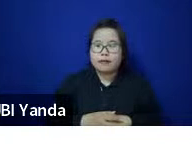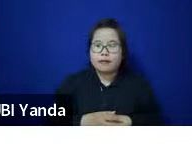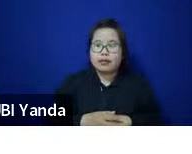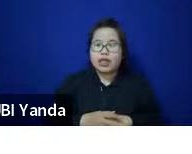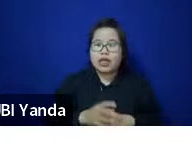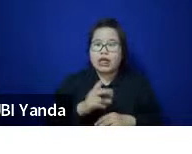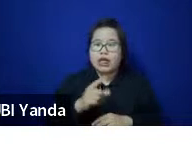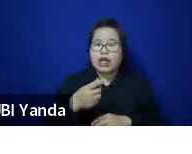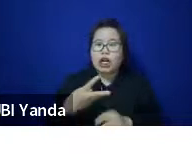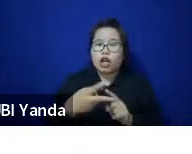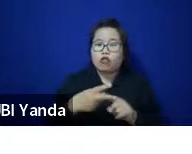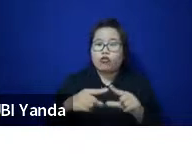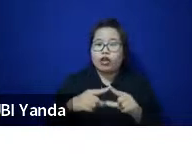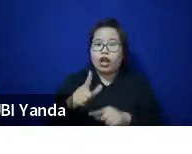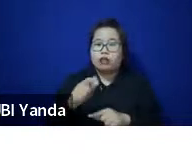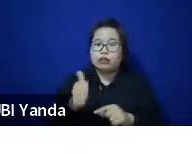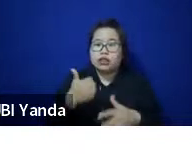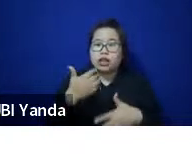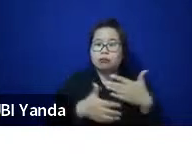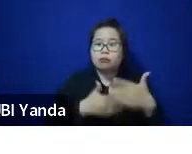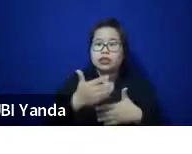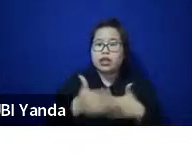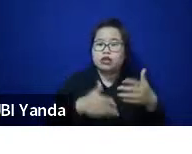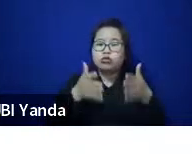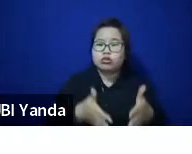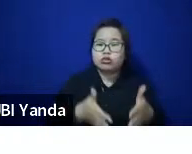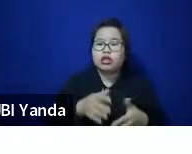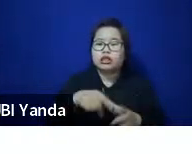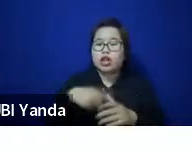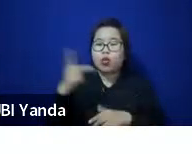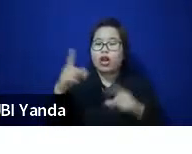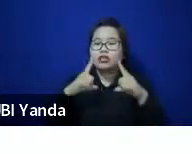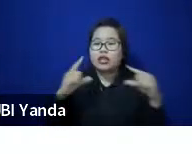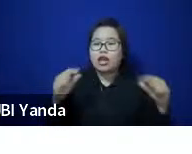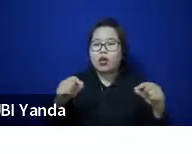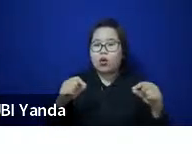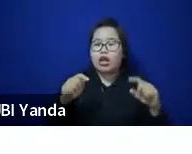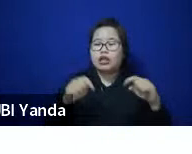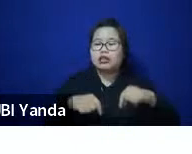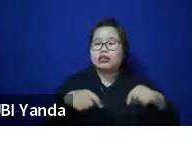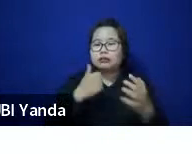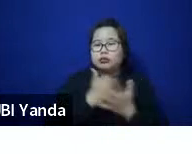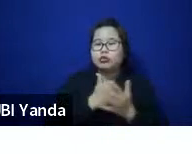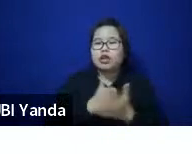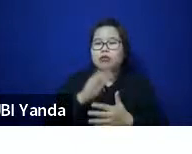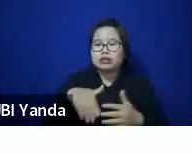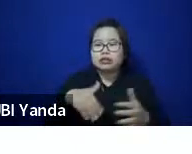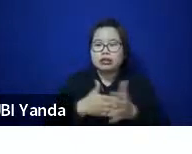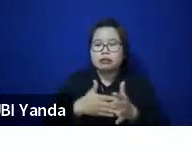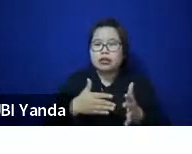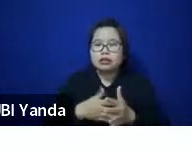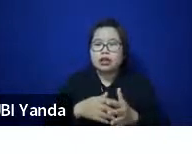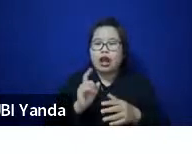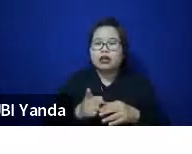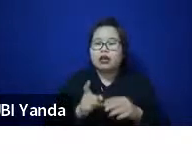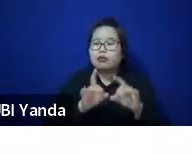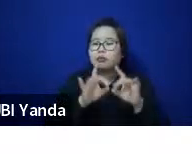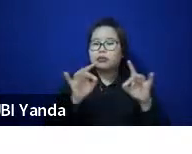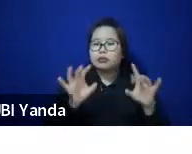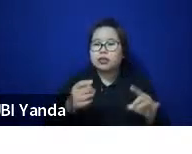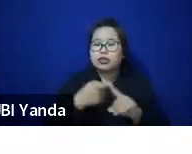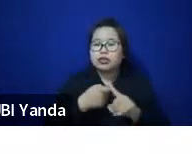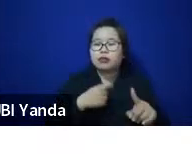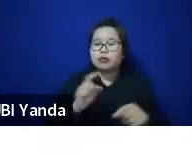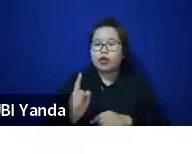referral ini bisa berjalan terutama di luar Jawa, sekali lagi ini masih sangat terbatas. Demikian juga dengan priority